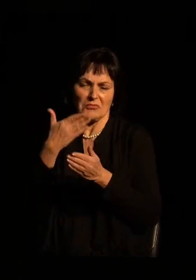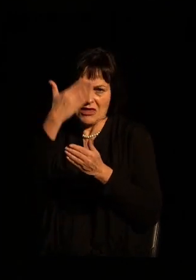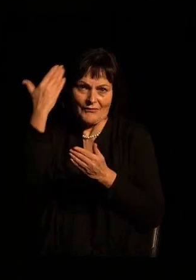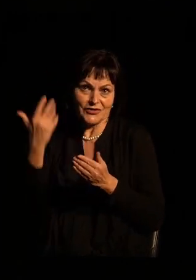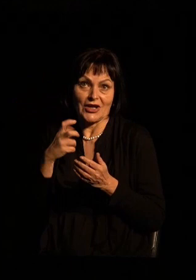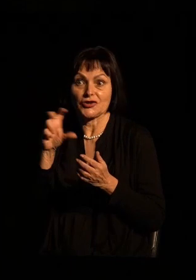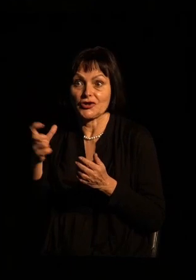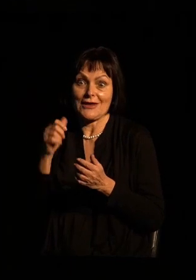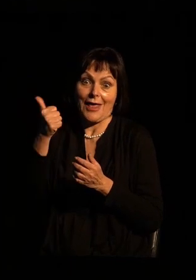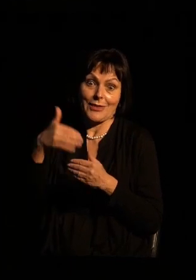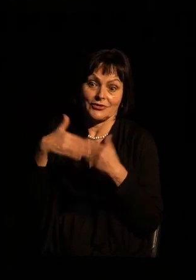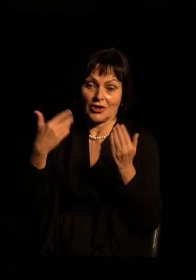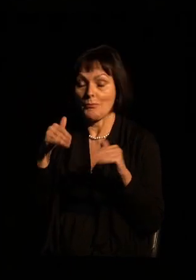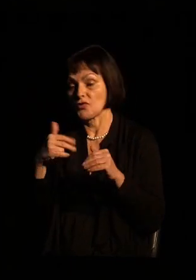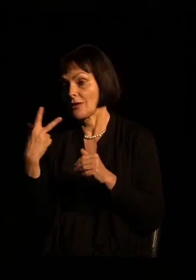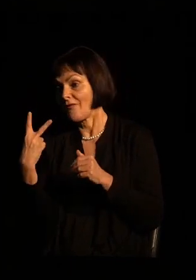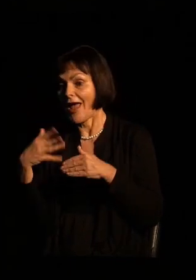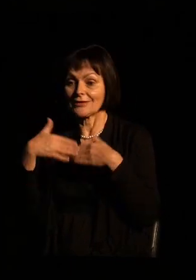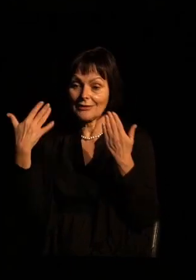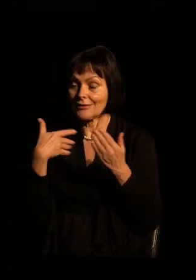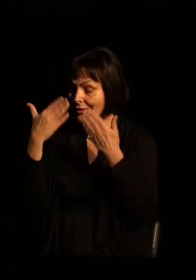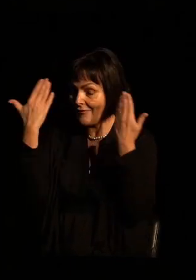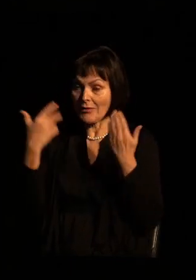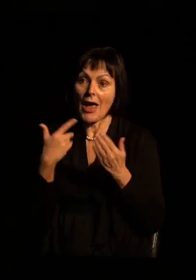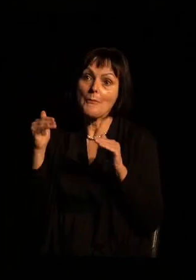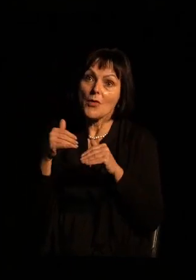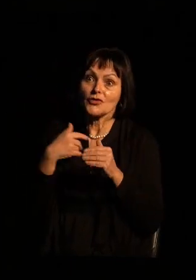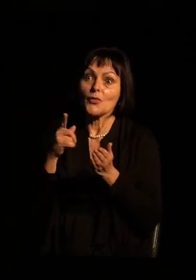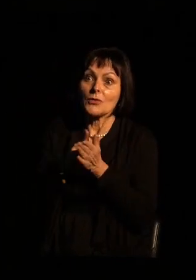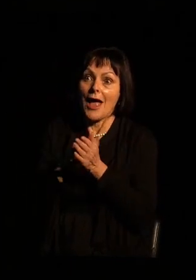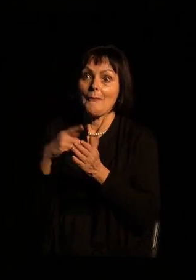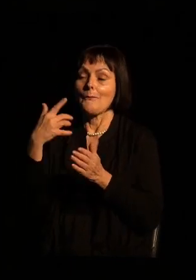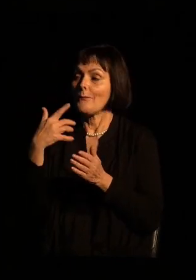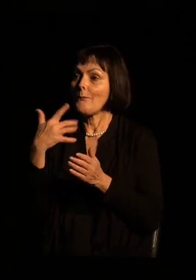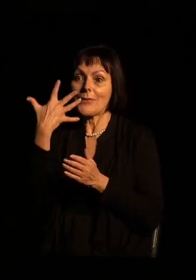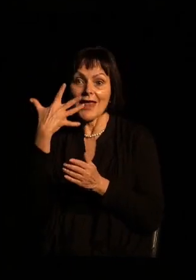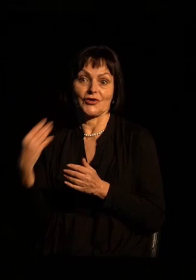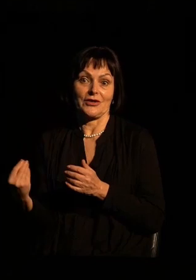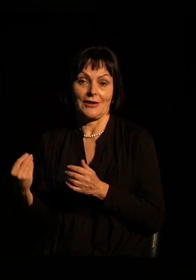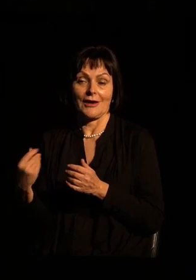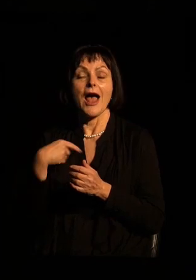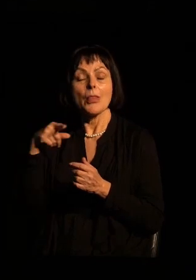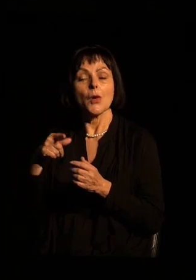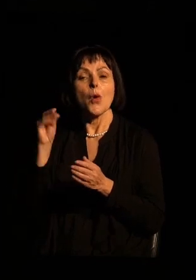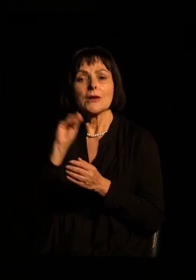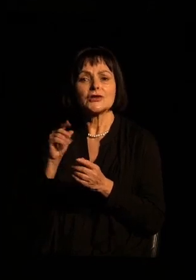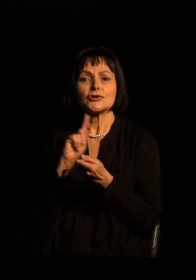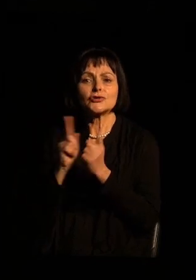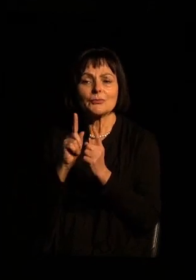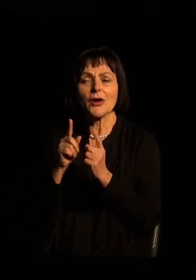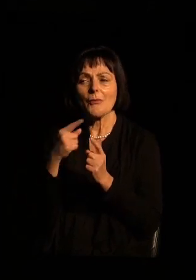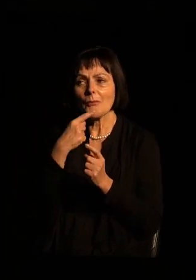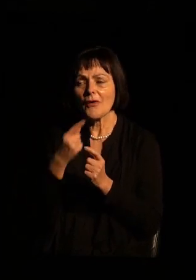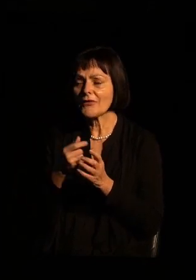czy to w przeciągu jednego dnia, dwóch zrobimy, czy tak jak tam się zdarzyło, że w przeciągu 5 dni. I tutaj tylko jeszcze bardzo szybciutko